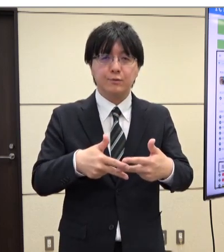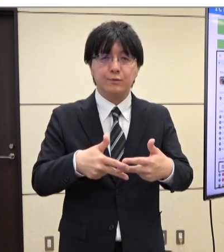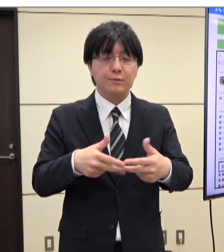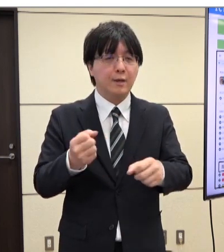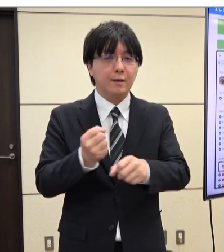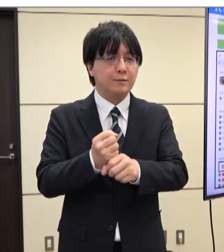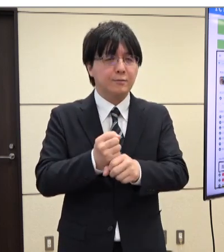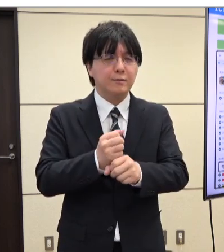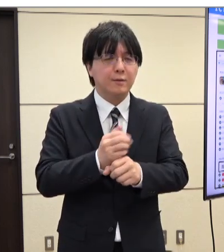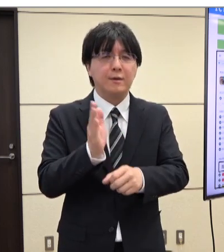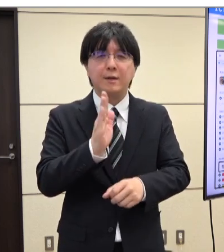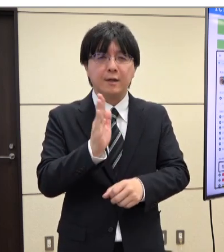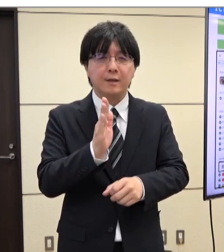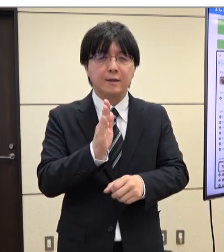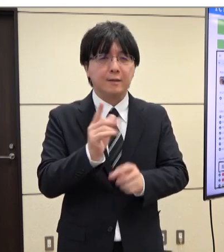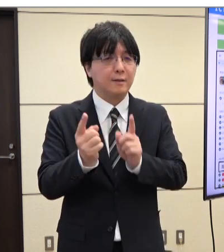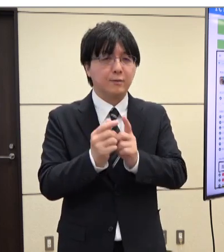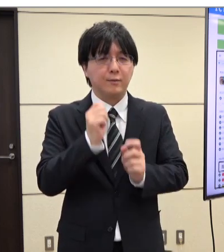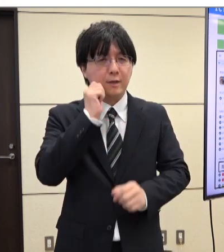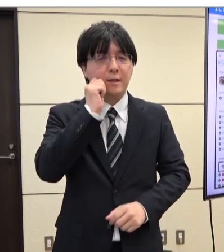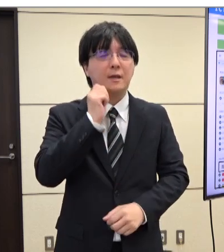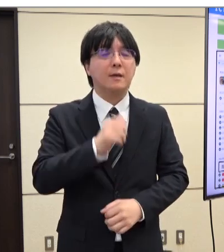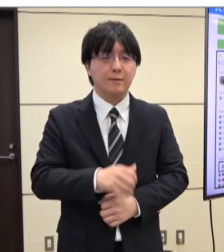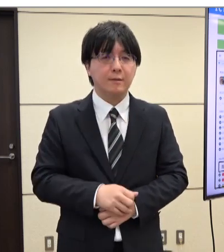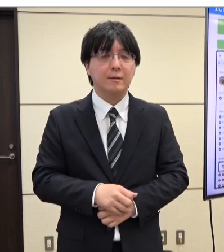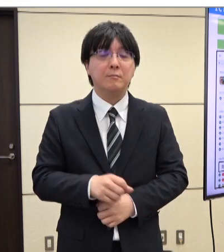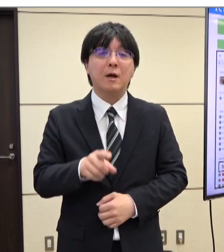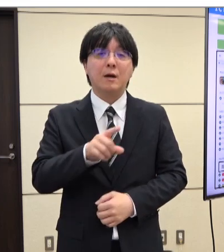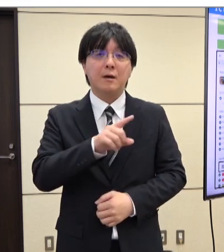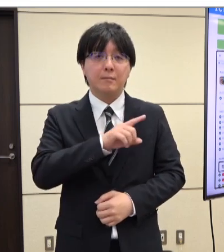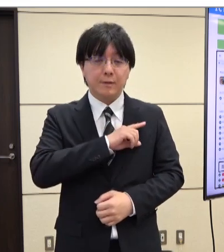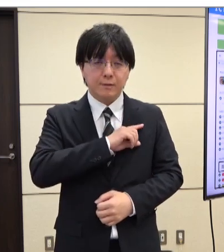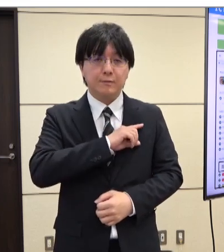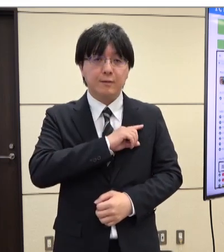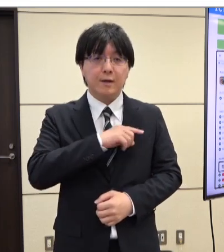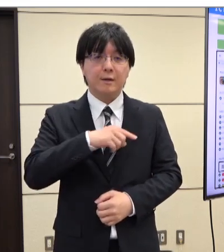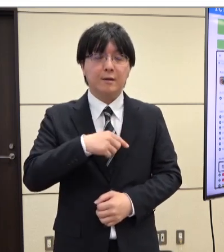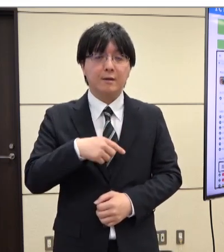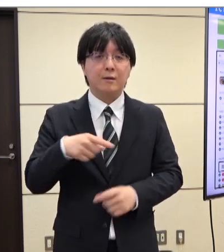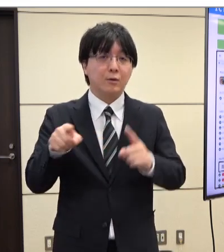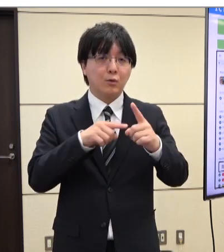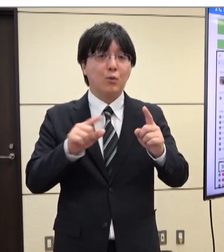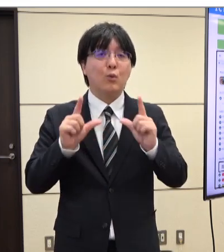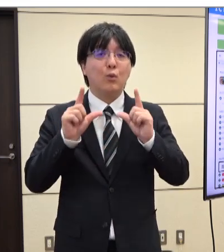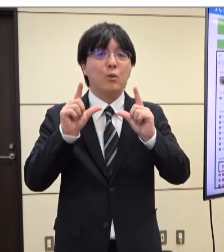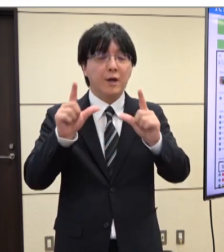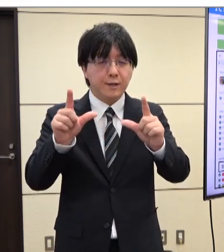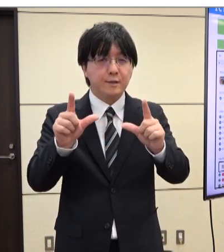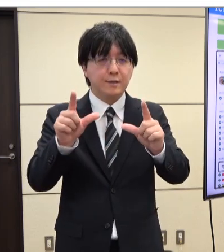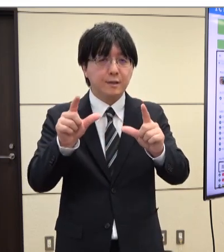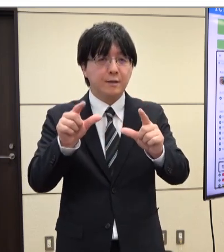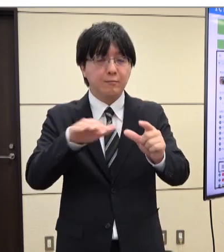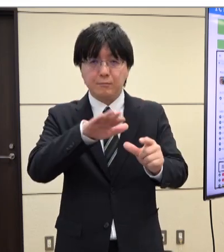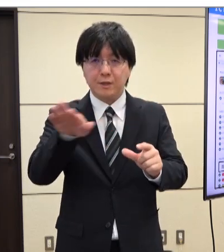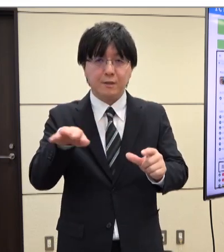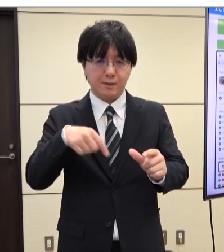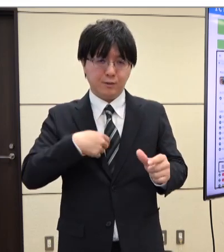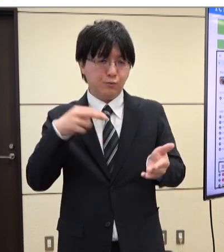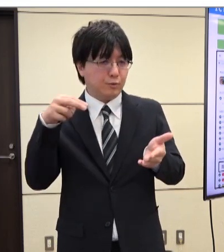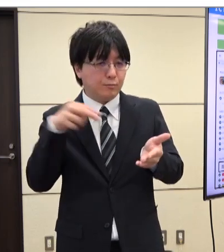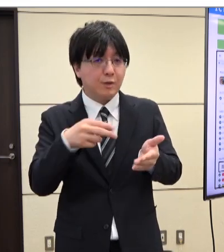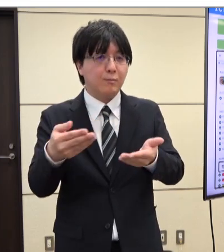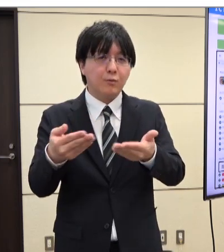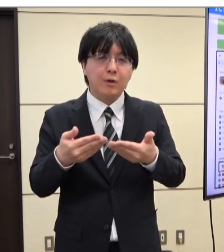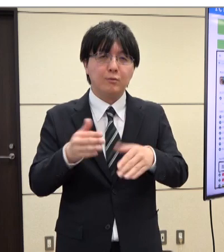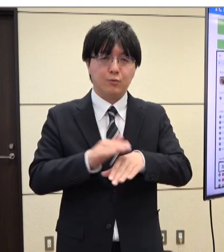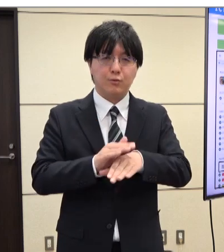対応できてませんので、まあ、まずはこうやって情報をオープンにするということから我々としては運用を始めたいというふうに思っ